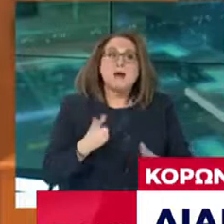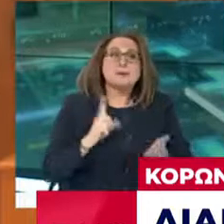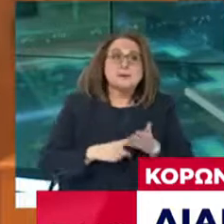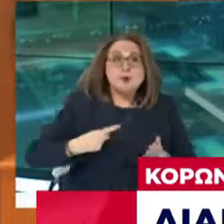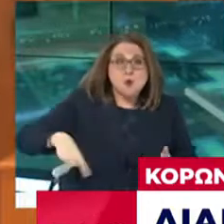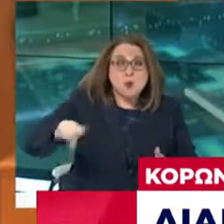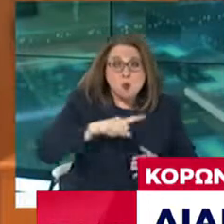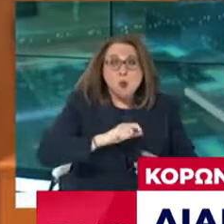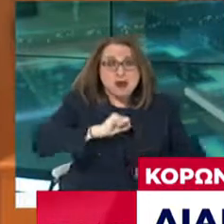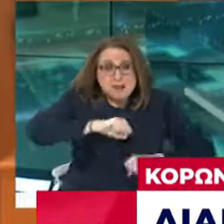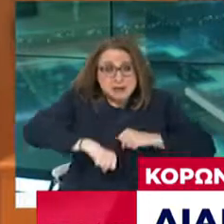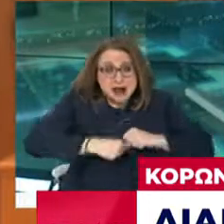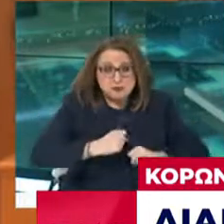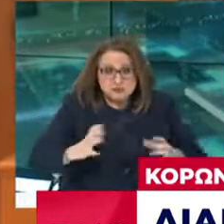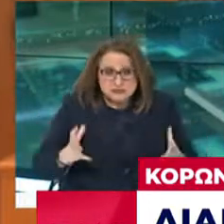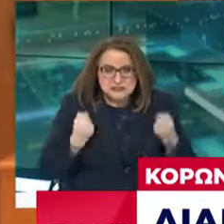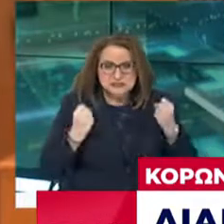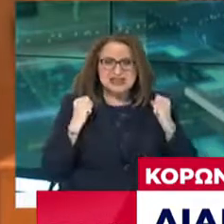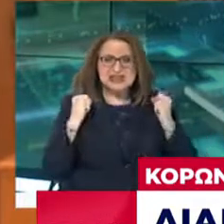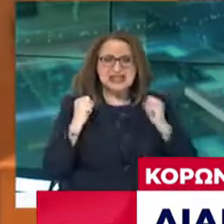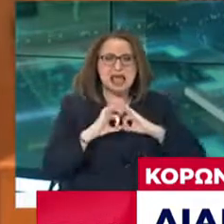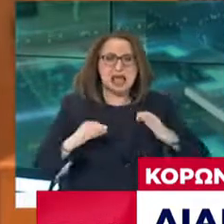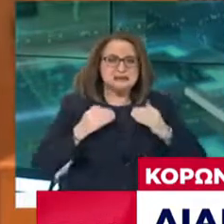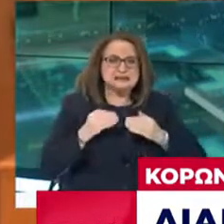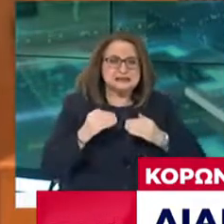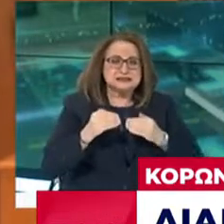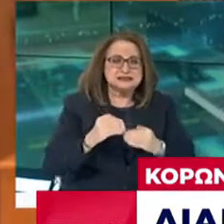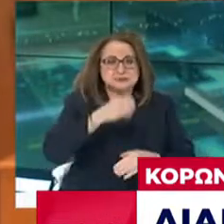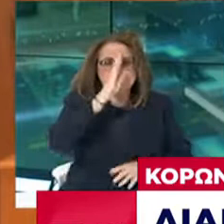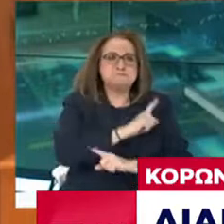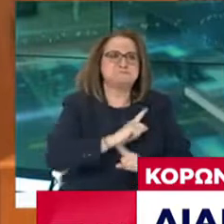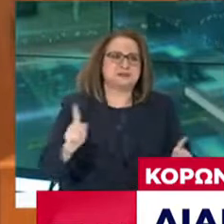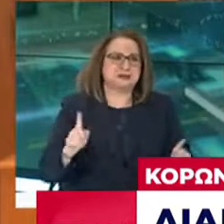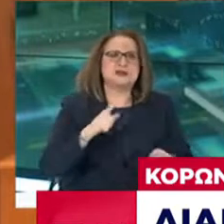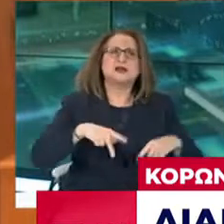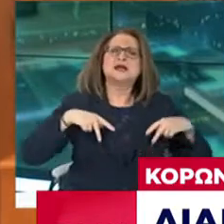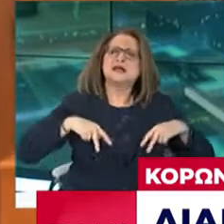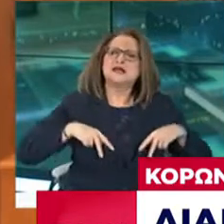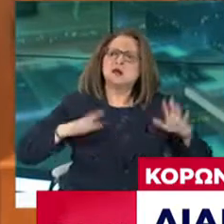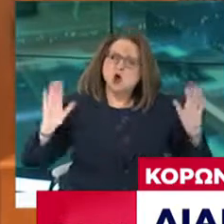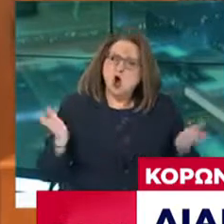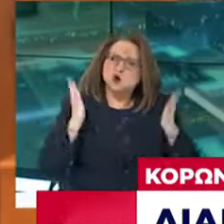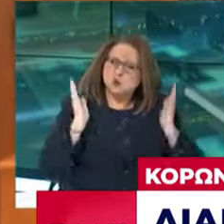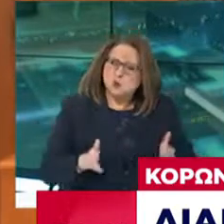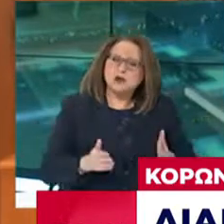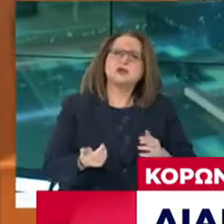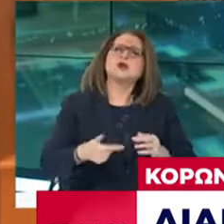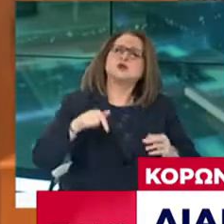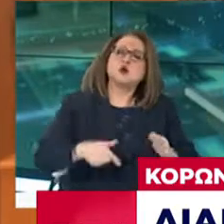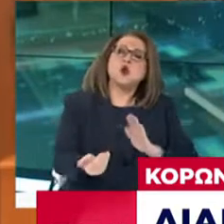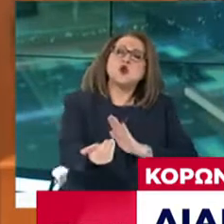υγιείς. Η κυβέρνηση θα κάνει ό,τι και όπως χρειάζεται, όπου χρειάζεται και συχνά νωρίτερα από όσο